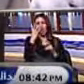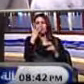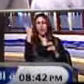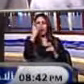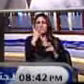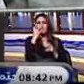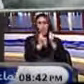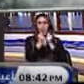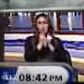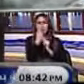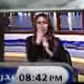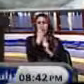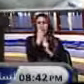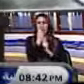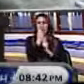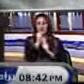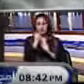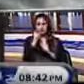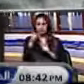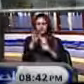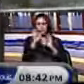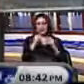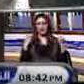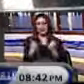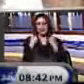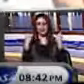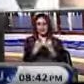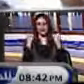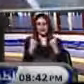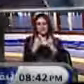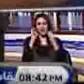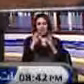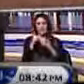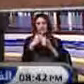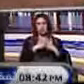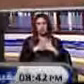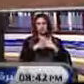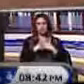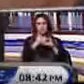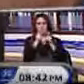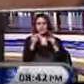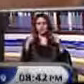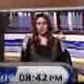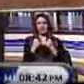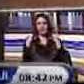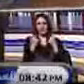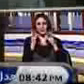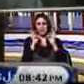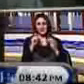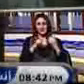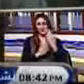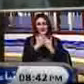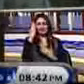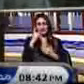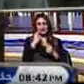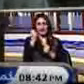في عربيه واحده. عامل الاسعاف تلقوا تدريبات المانيه خاصه في التعامل مع السيارة الجديدة. العربية